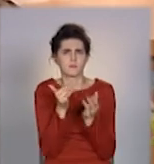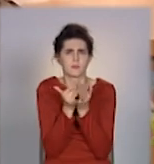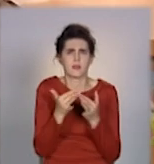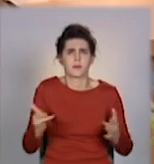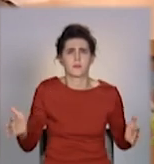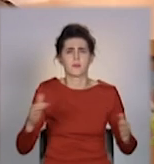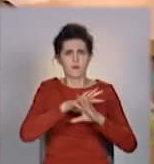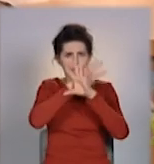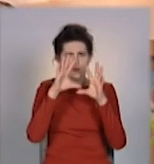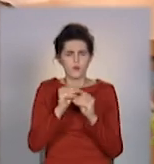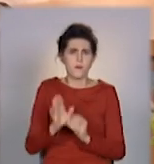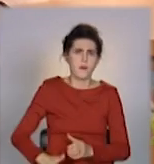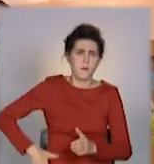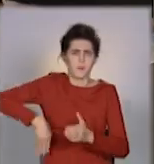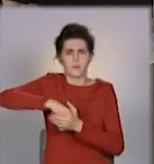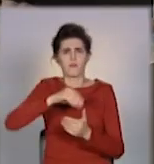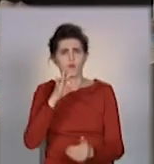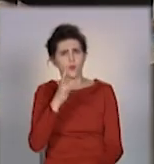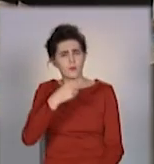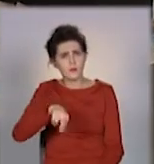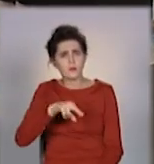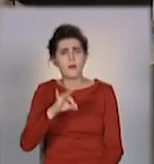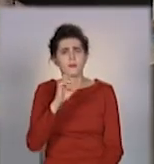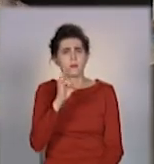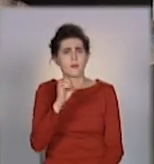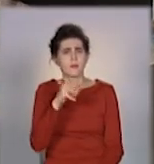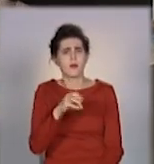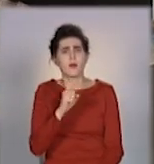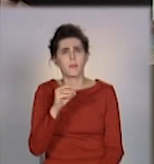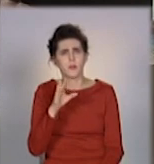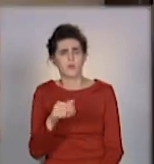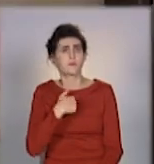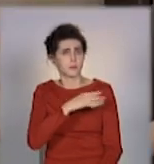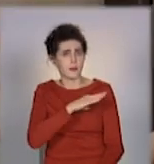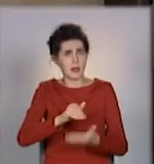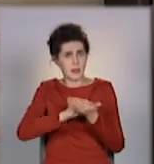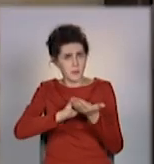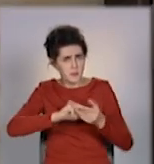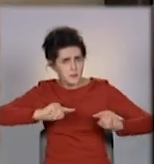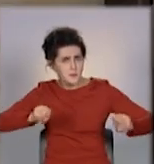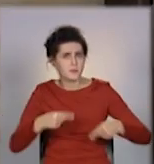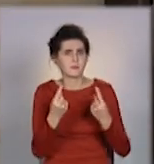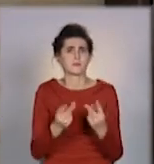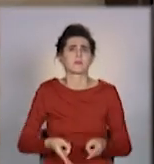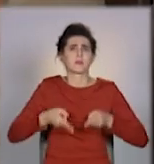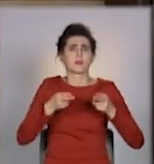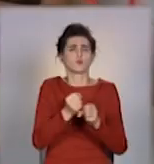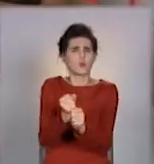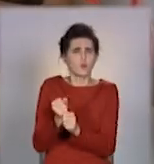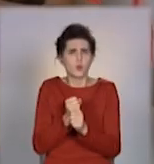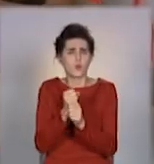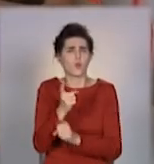повністю оплатив фонд Рината Ахметова. На реабілітацію я їздила в санаторій в Одесу,